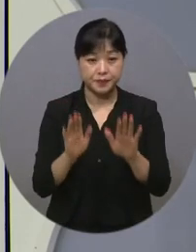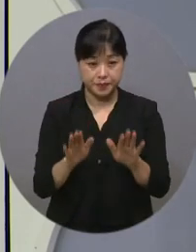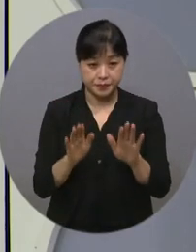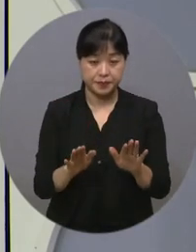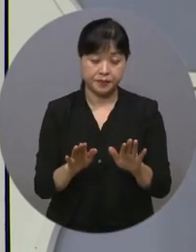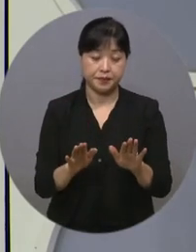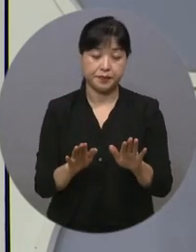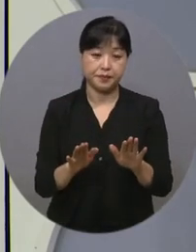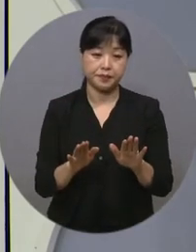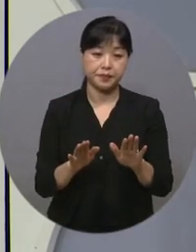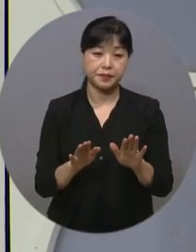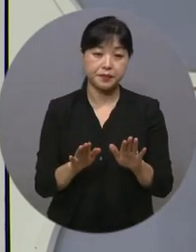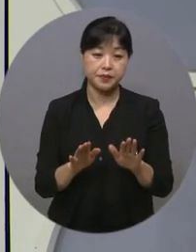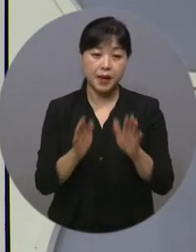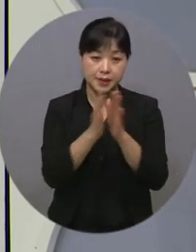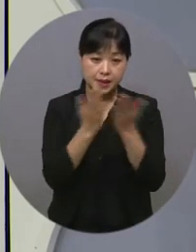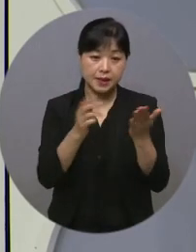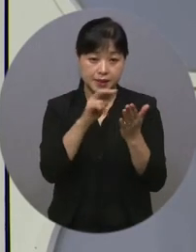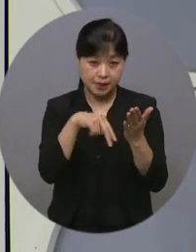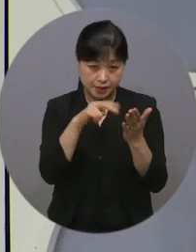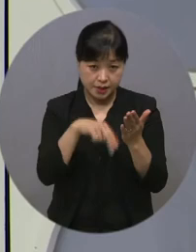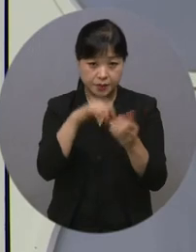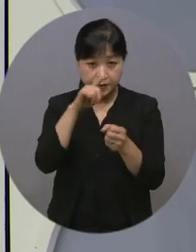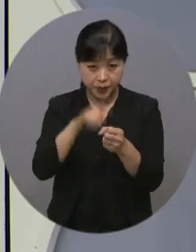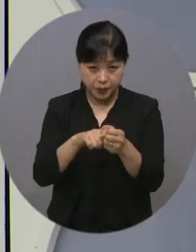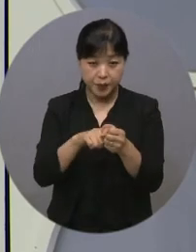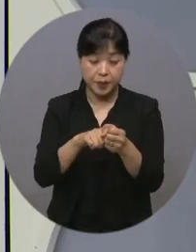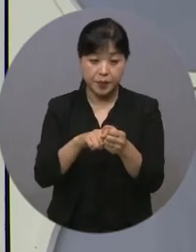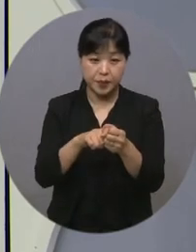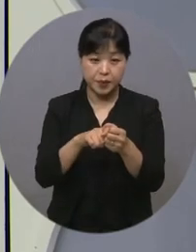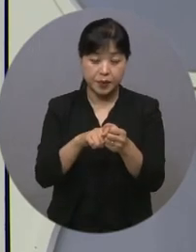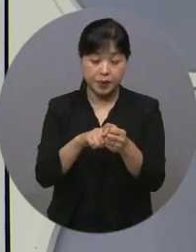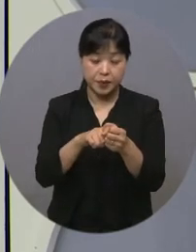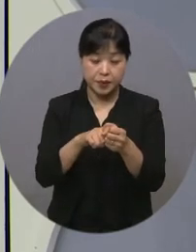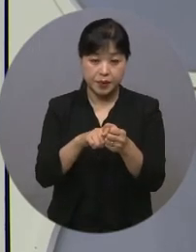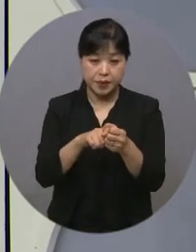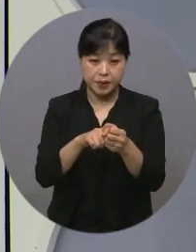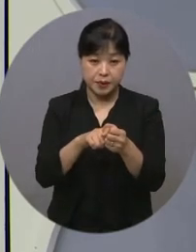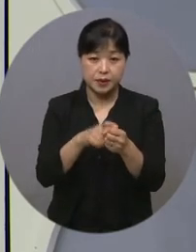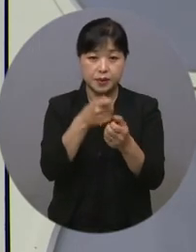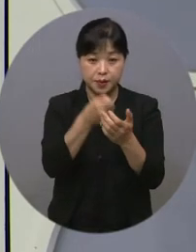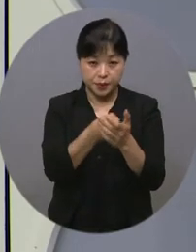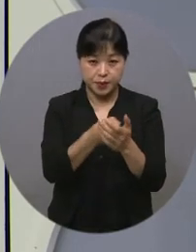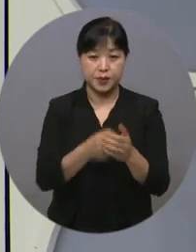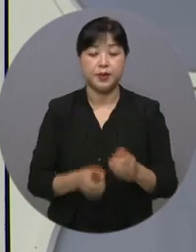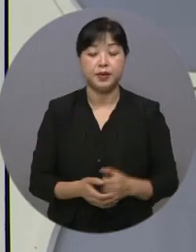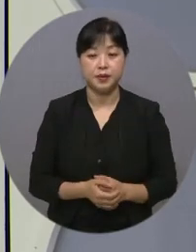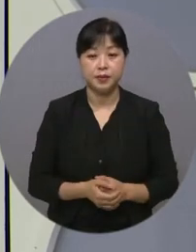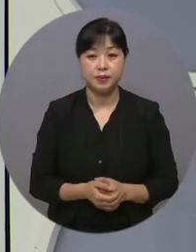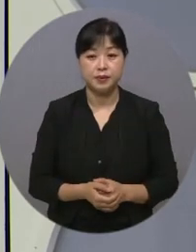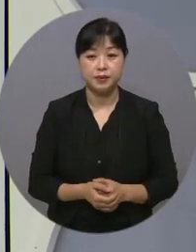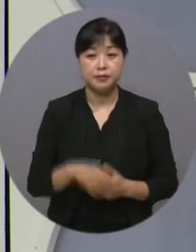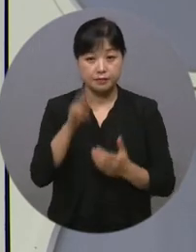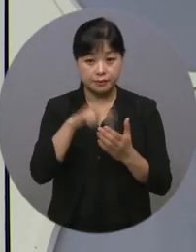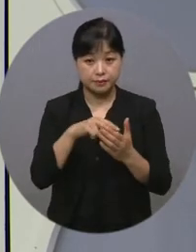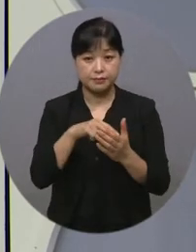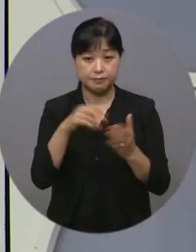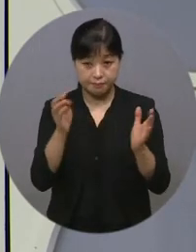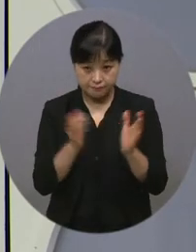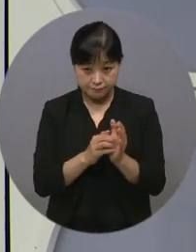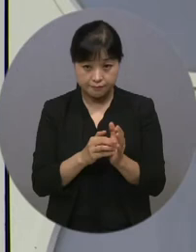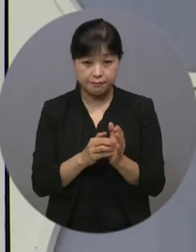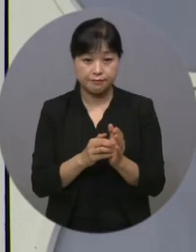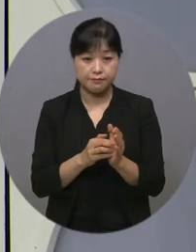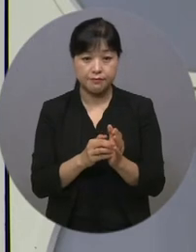책 읽기에서 목표를 부여하는 거죠. 그게 다 읽어 다 읽었을 때